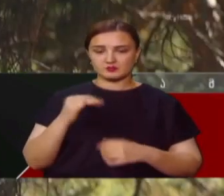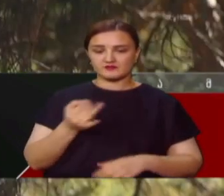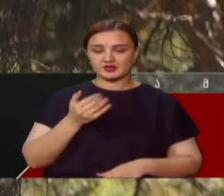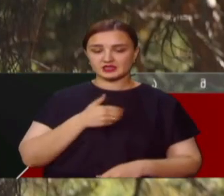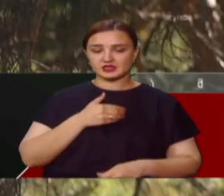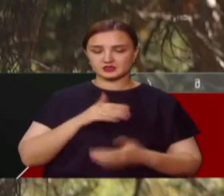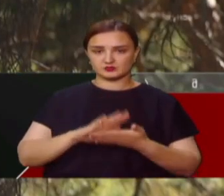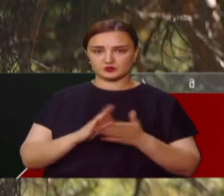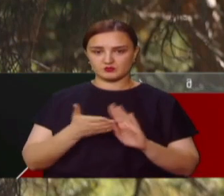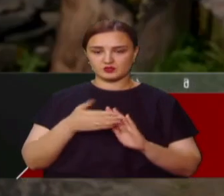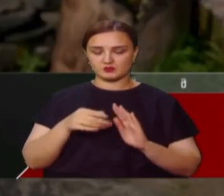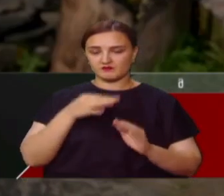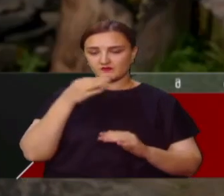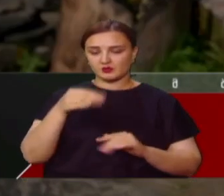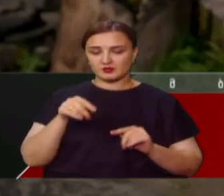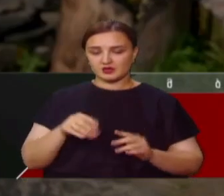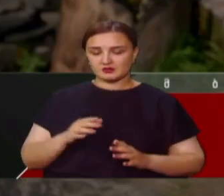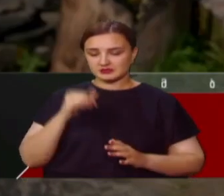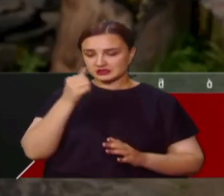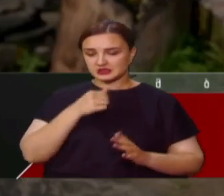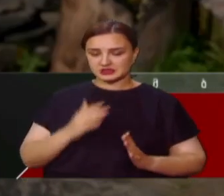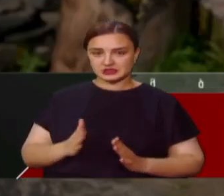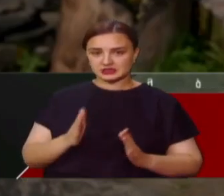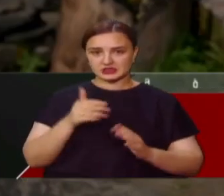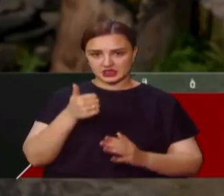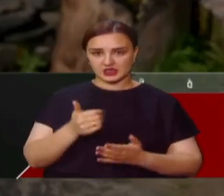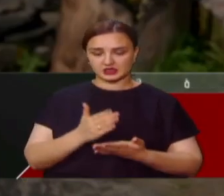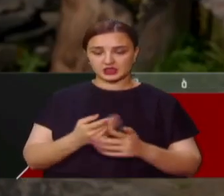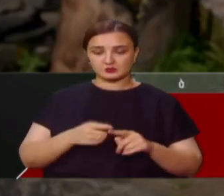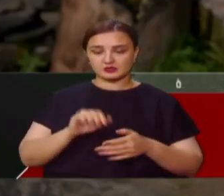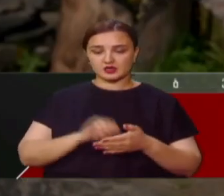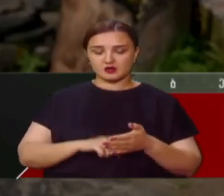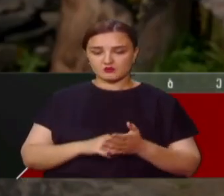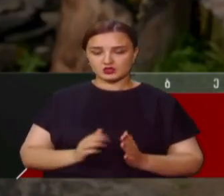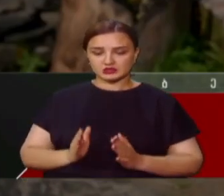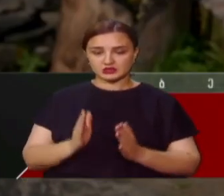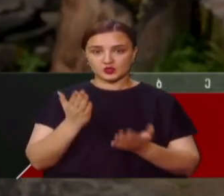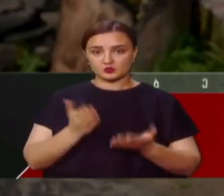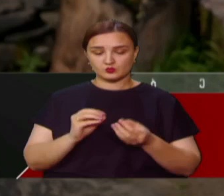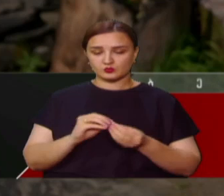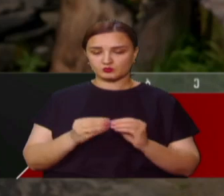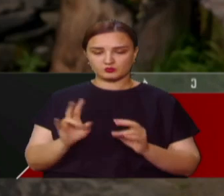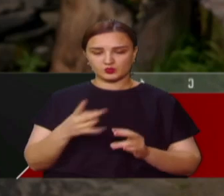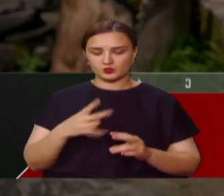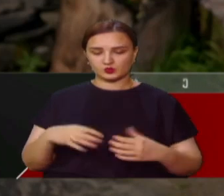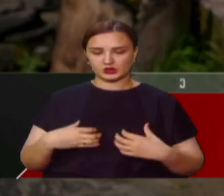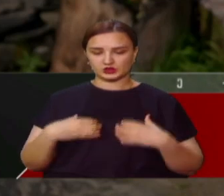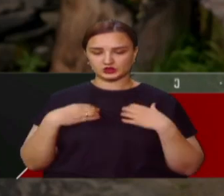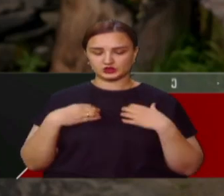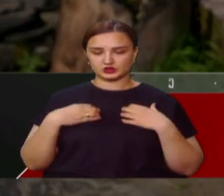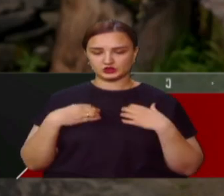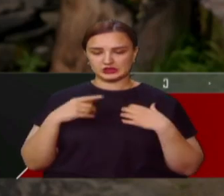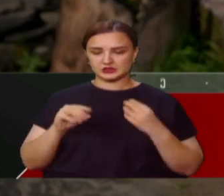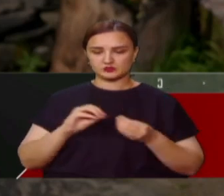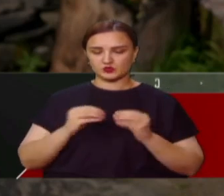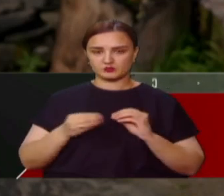სულ ვეუბნებოდი, რომ წელს არის გზა ყველაზე კარგი და ანუ გზის გამო თუ მარტო გზა არის პრობლემა, ნუ გეშინიათ, გზის გამო ეგ არ